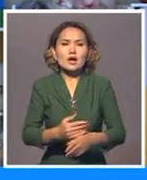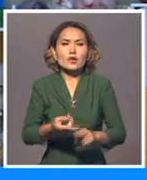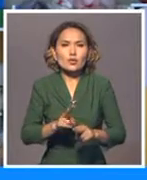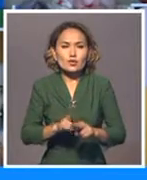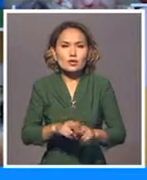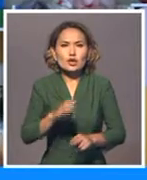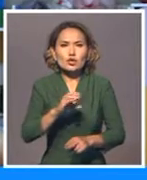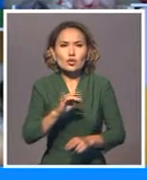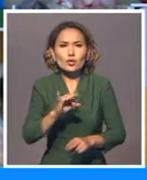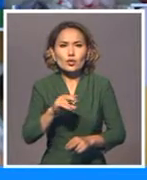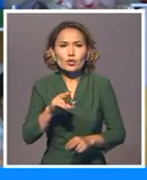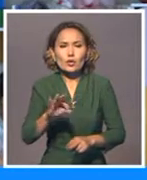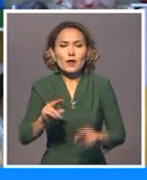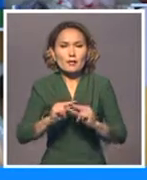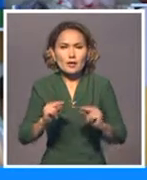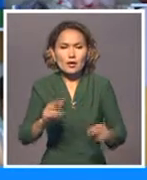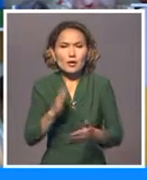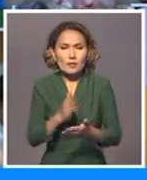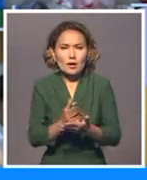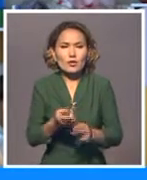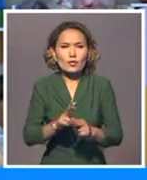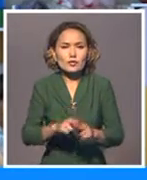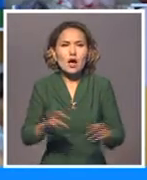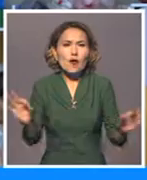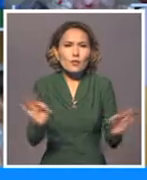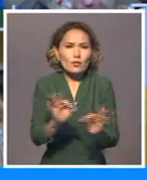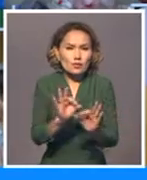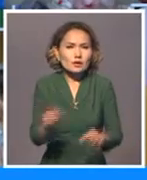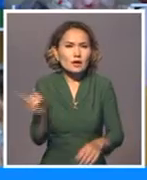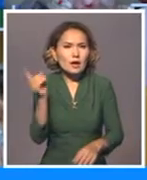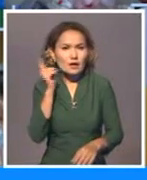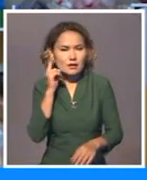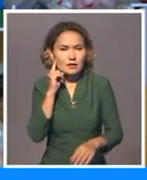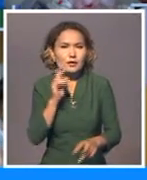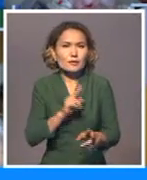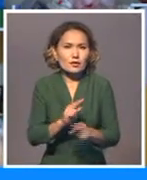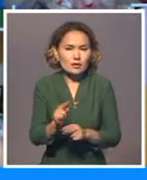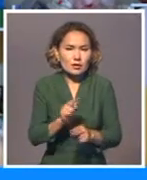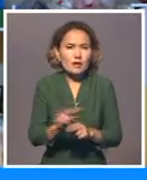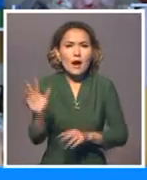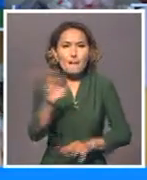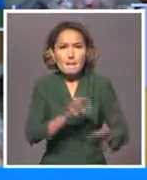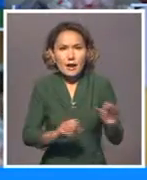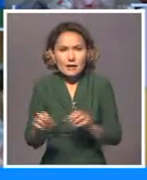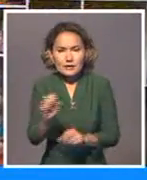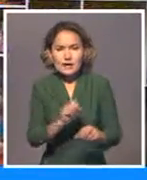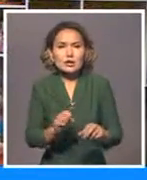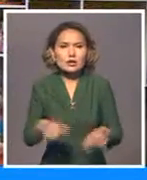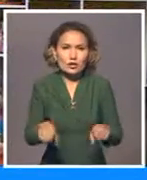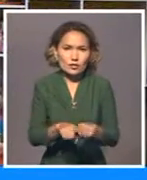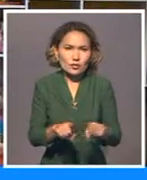Сурдопедагогтың, дефектологтың сабағын алып жатыр. Музыка сабағы, массаж. Воспитательный нянькасы